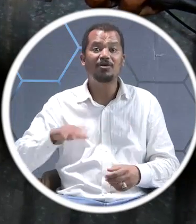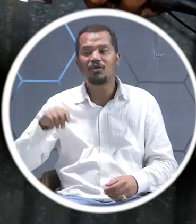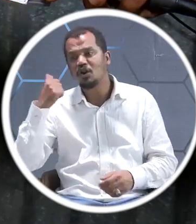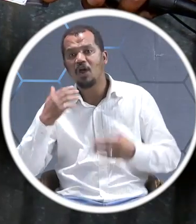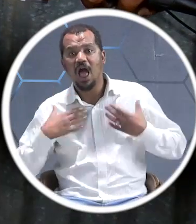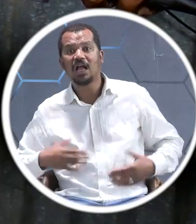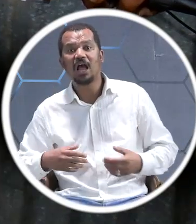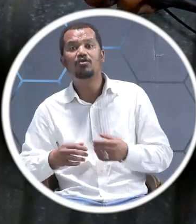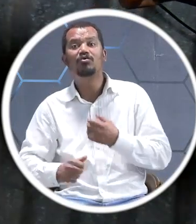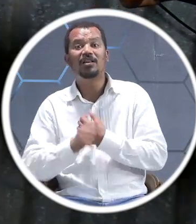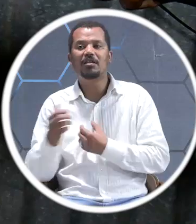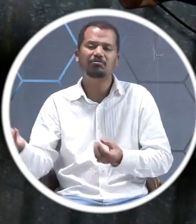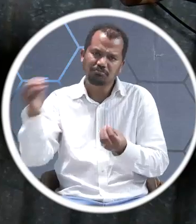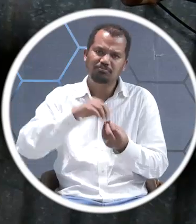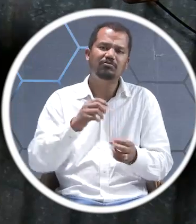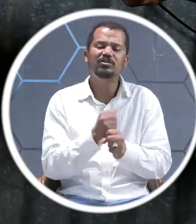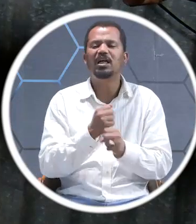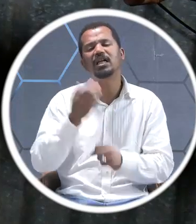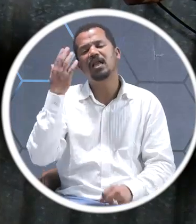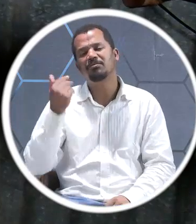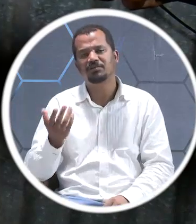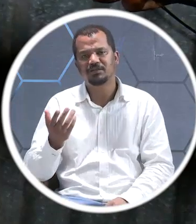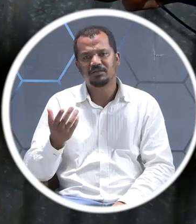لیلاوم اکالو دادیم چاق فنیز نبر مگس